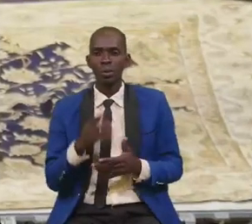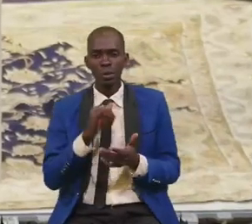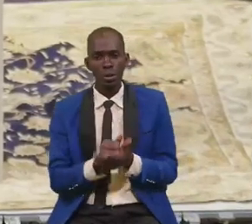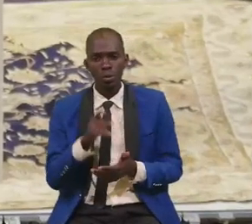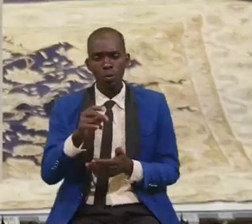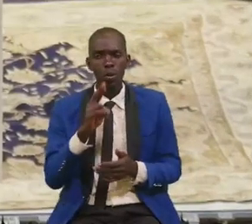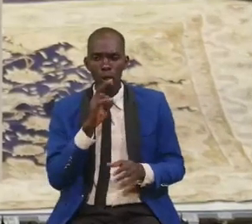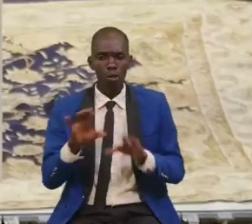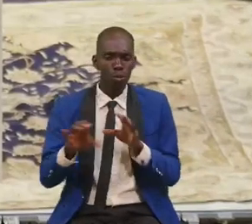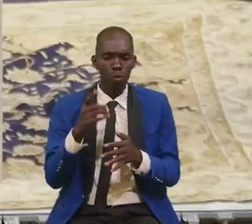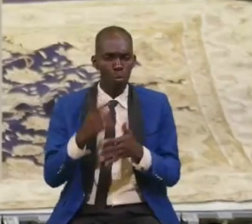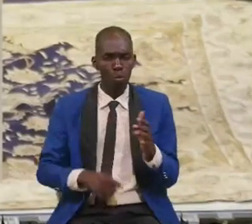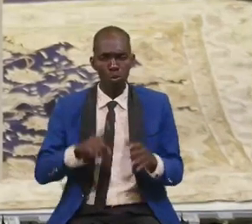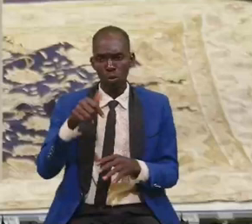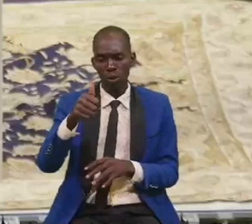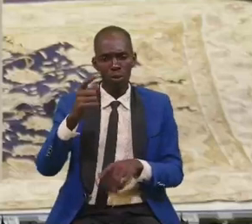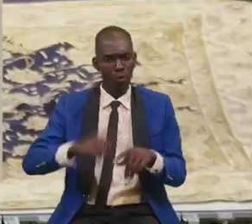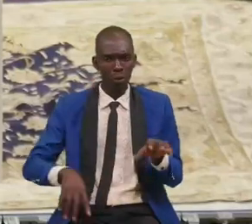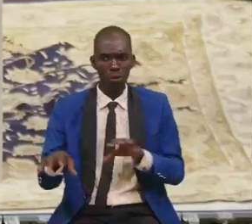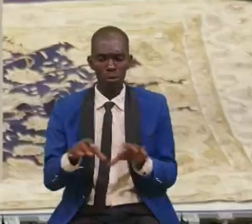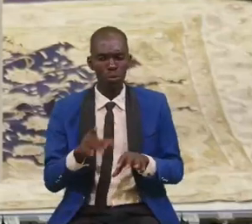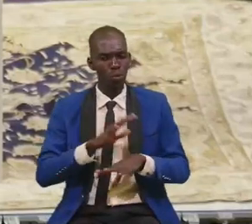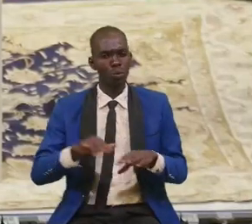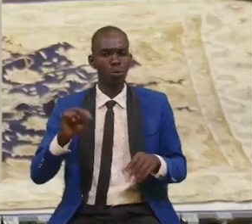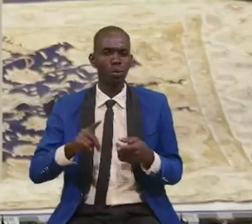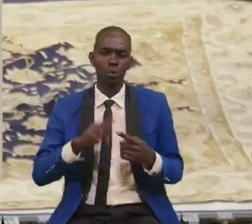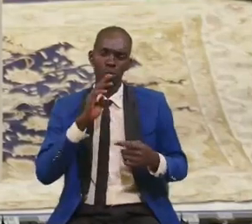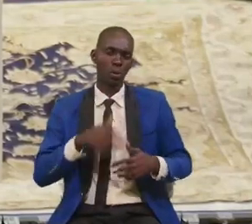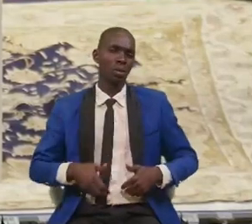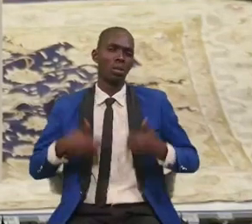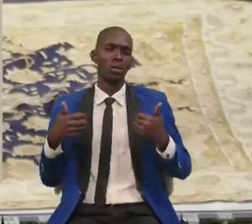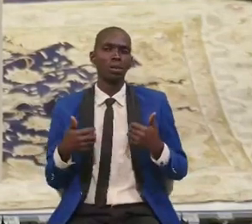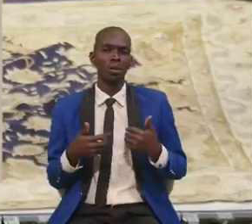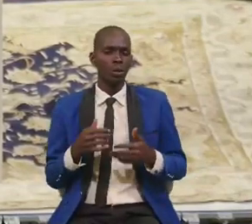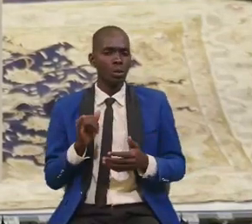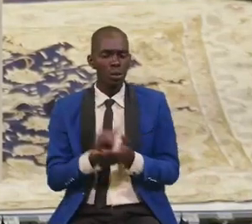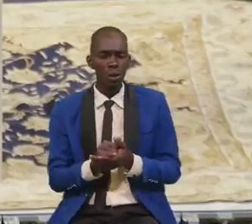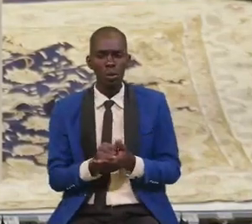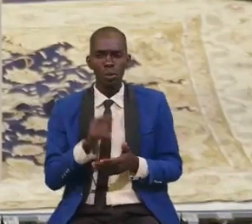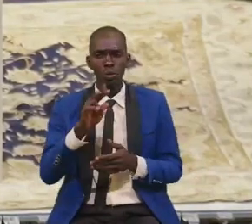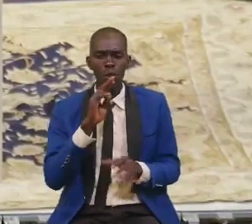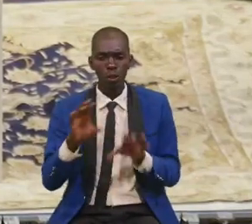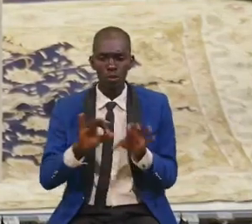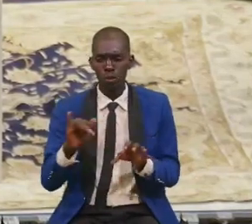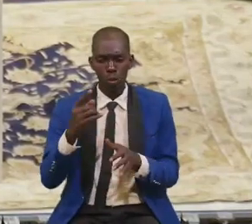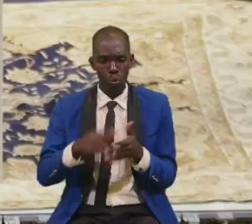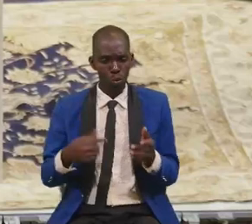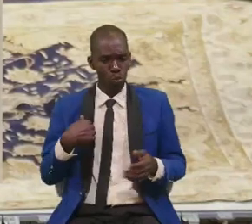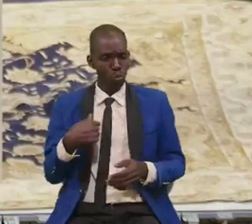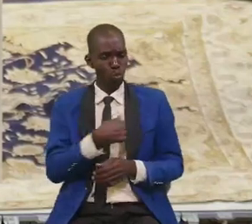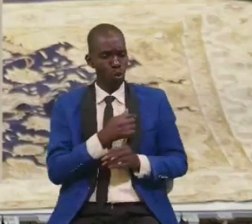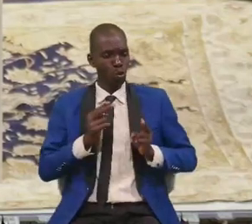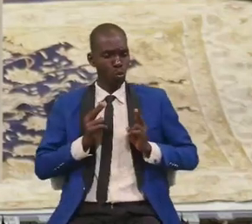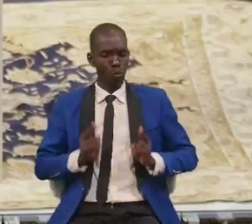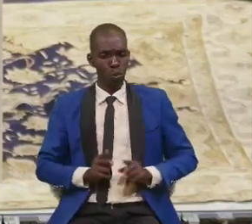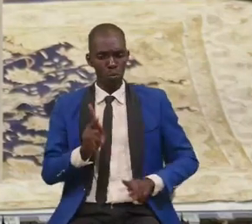faire de toi-même. Tu ne vas pas être offensé. Ils disent que tu fais ce que nous, qui avons l'esprit humain, ne pouvons pas faire. Ça